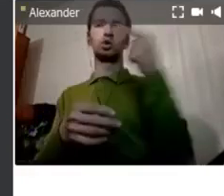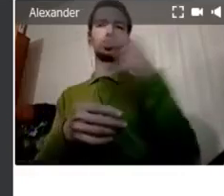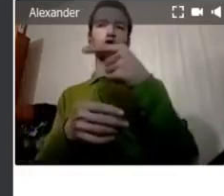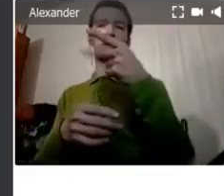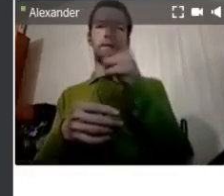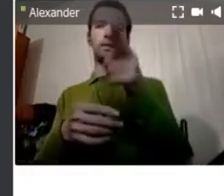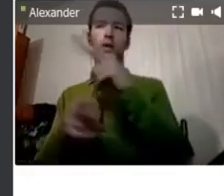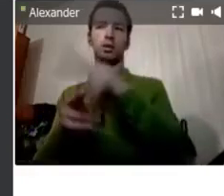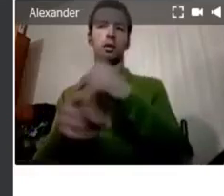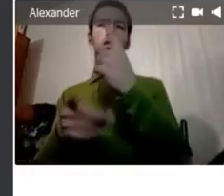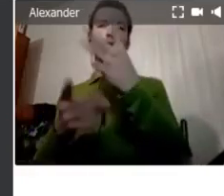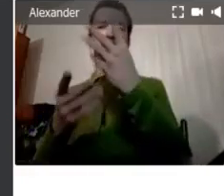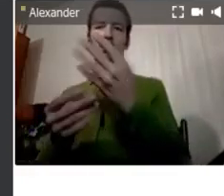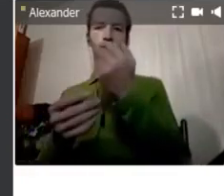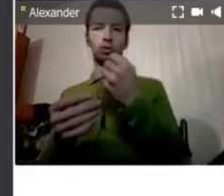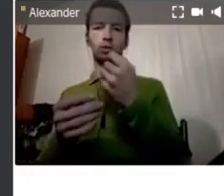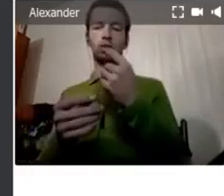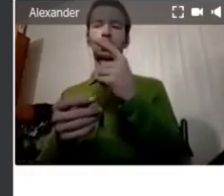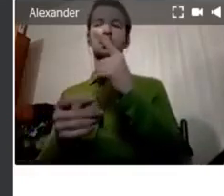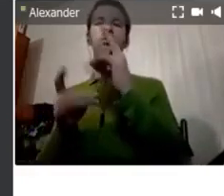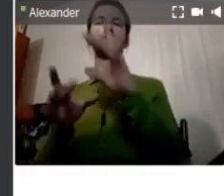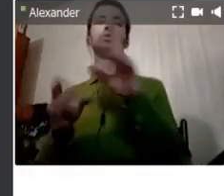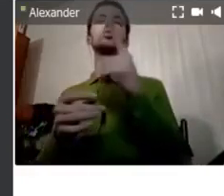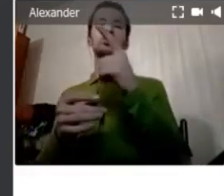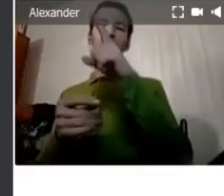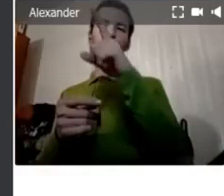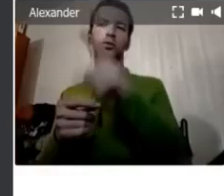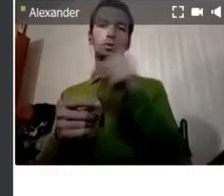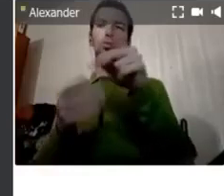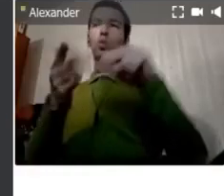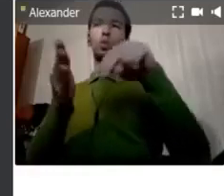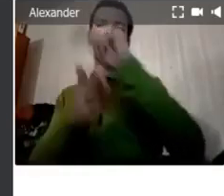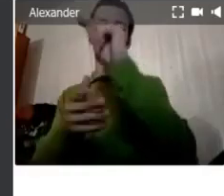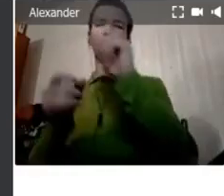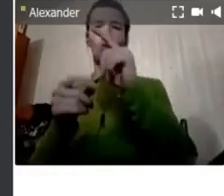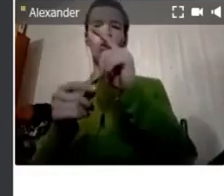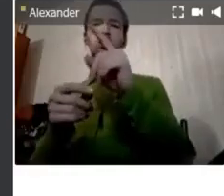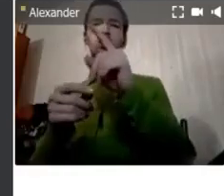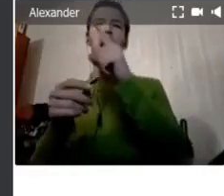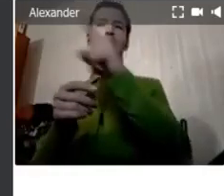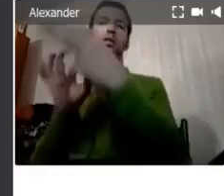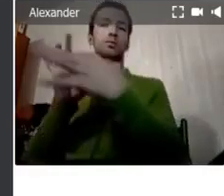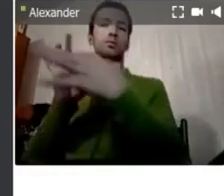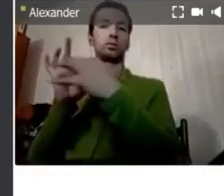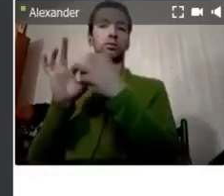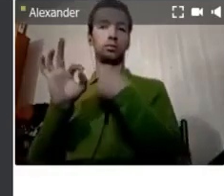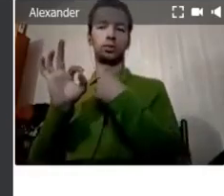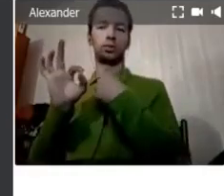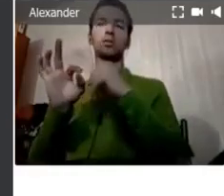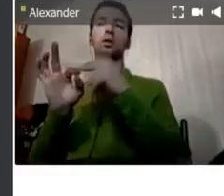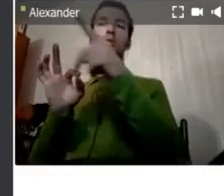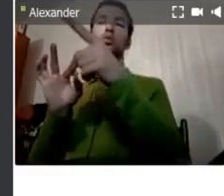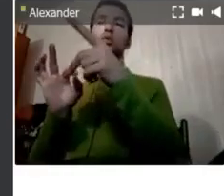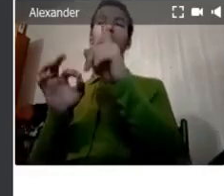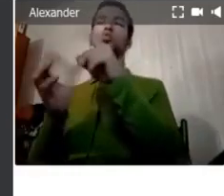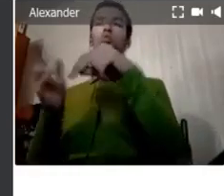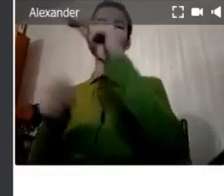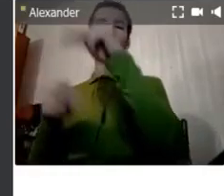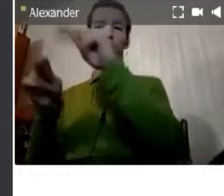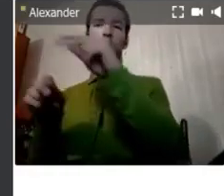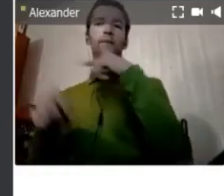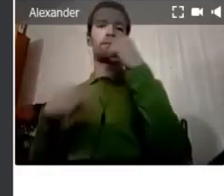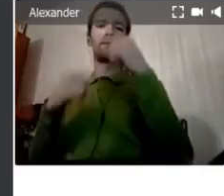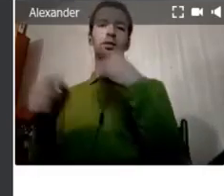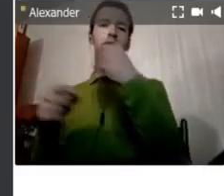должны прийти. Да? Ну и закончу я сегодняшнюю презентацию как раз перед выступлением